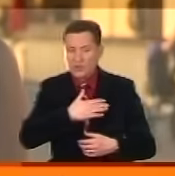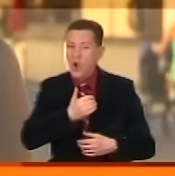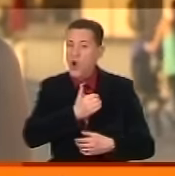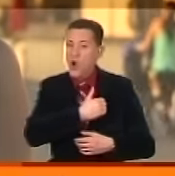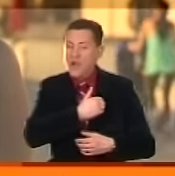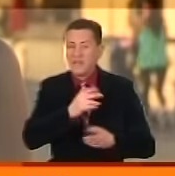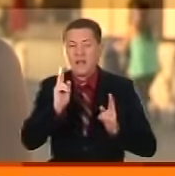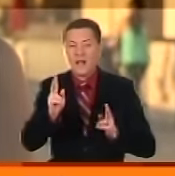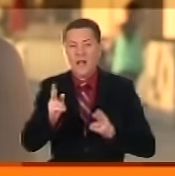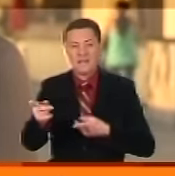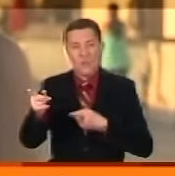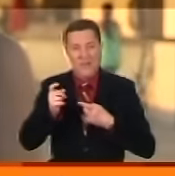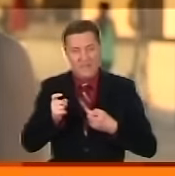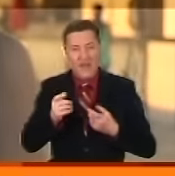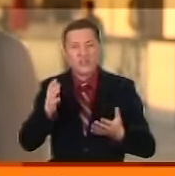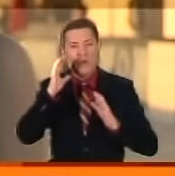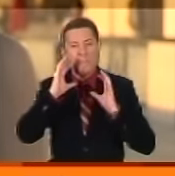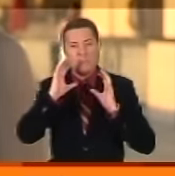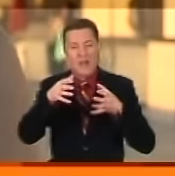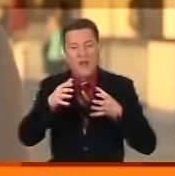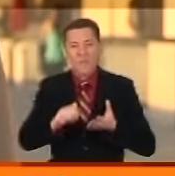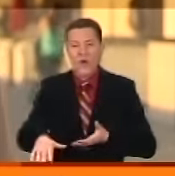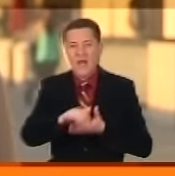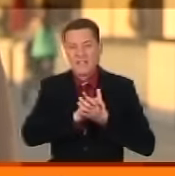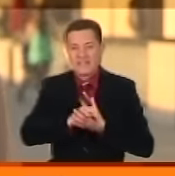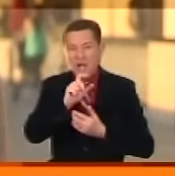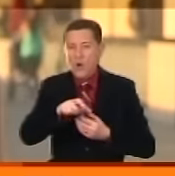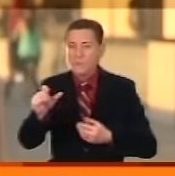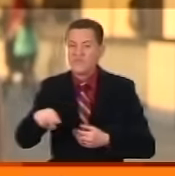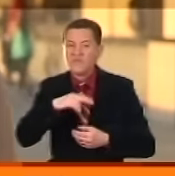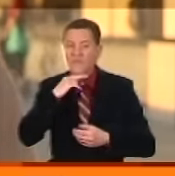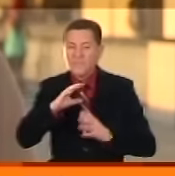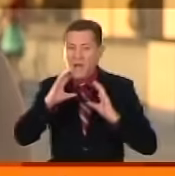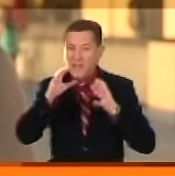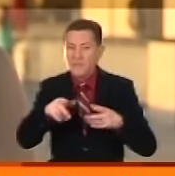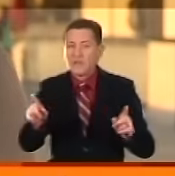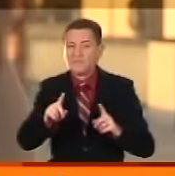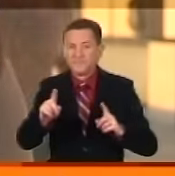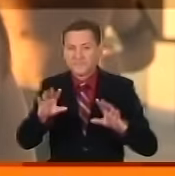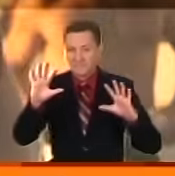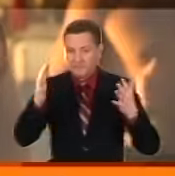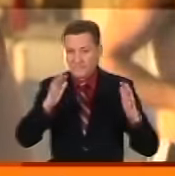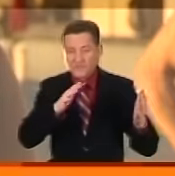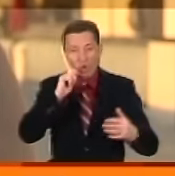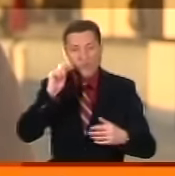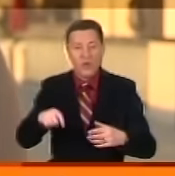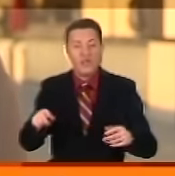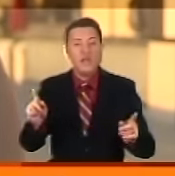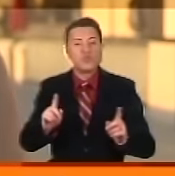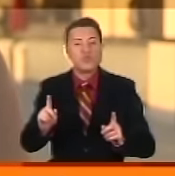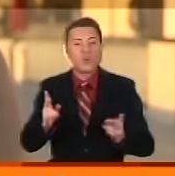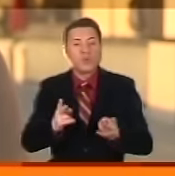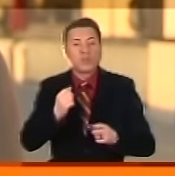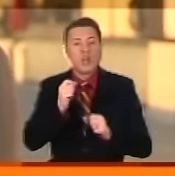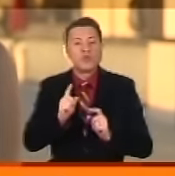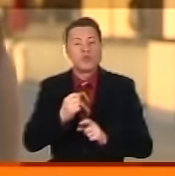как-то привлечь мировое сообщество, вот внимание мира, что вот что происходит в Украине, что нужно что-то делать. Украина есть